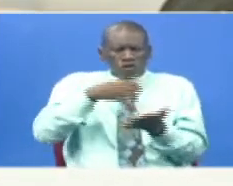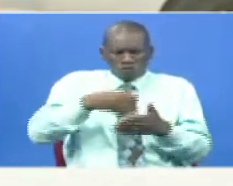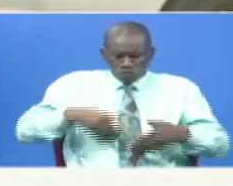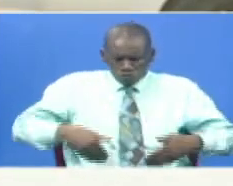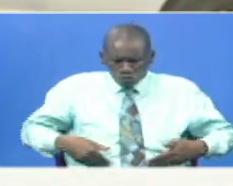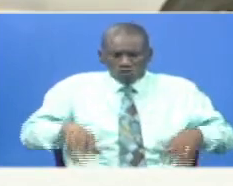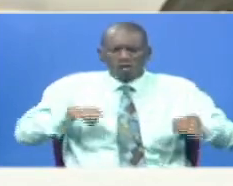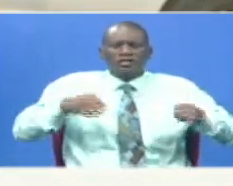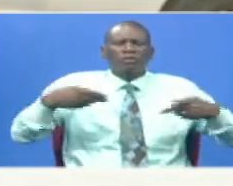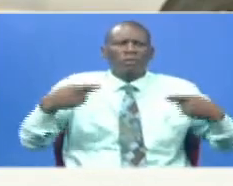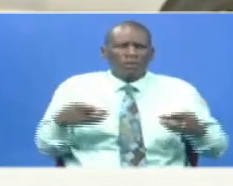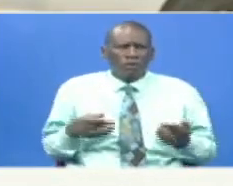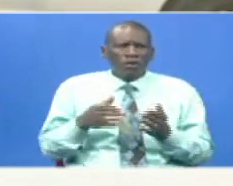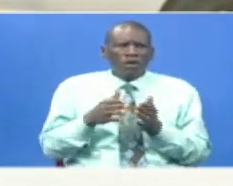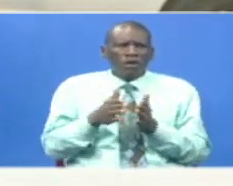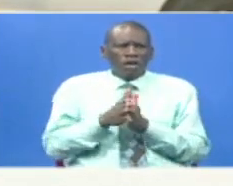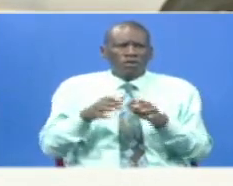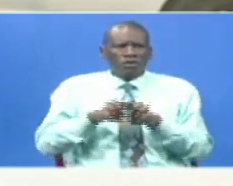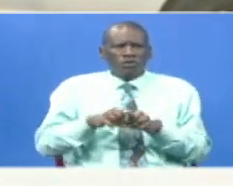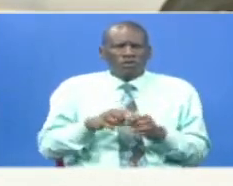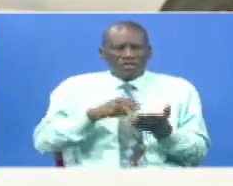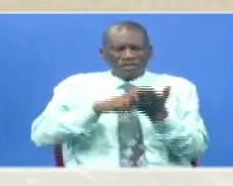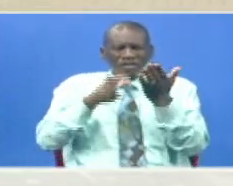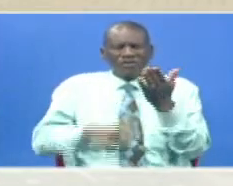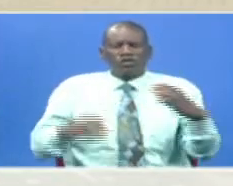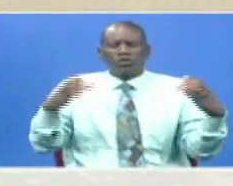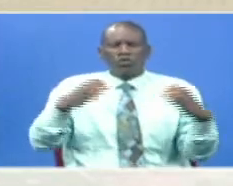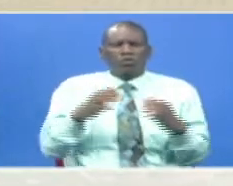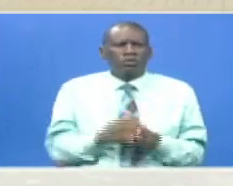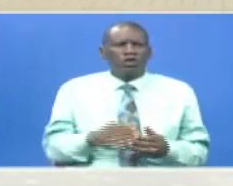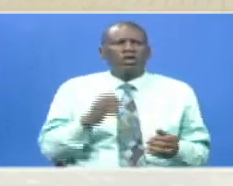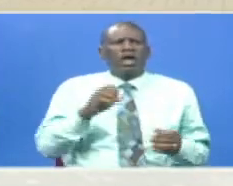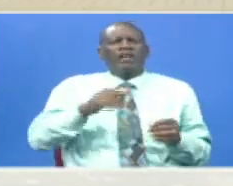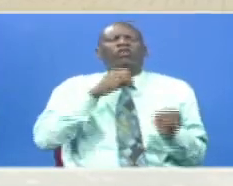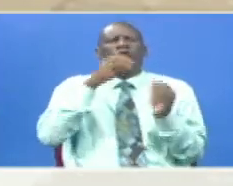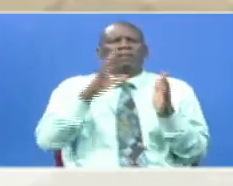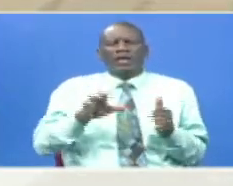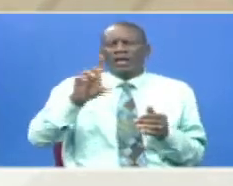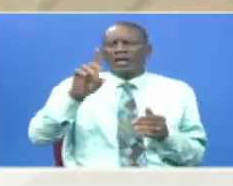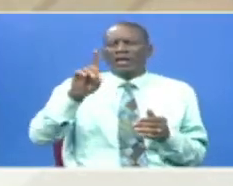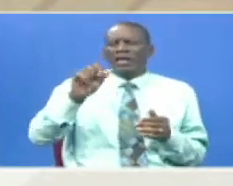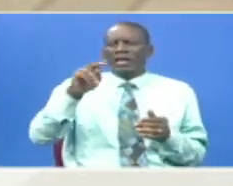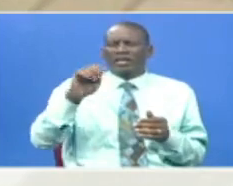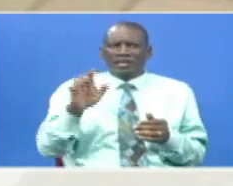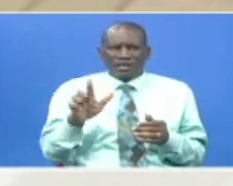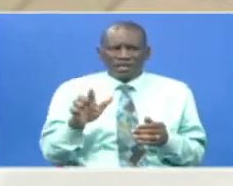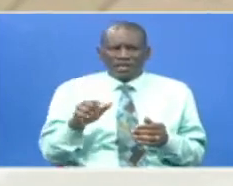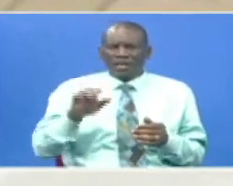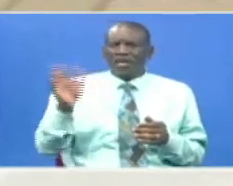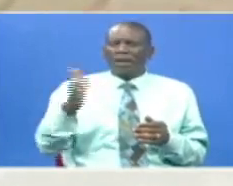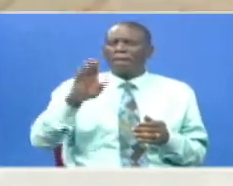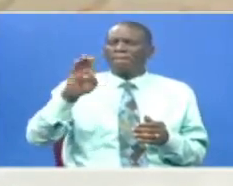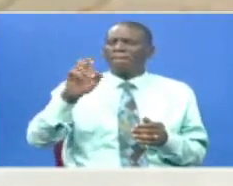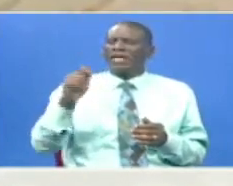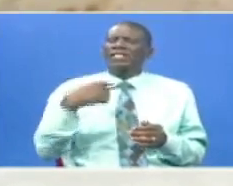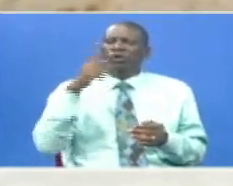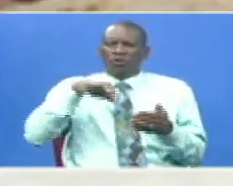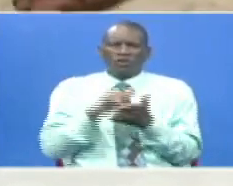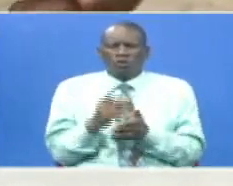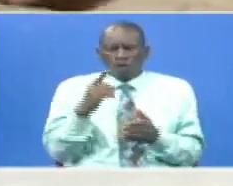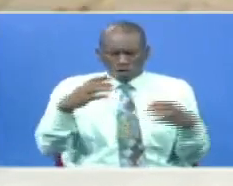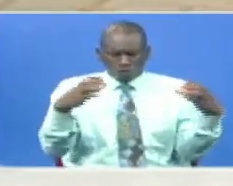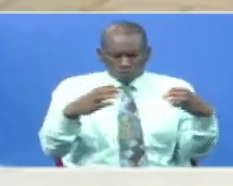with disabilities, different ethnic groups and among others. Mlalamishi mwingine bwana Daniel Kimngetich Arap Bet alidai kuwa jamii moja